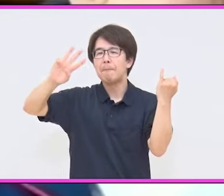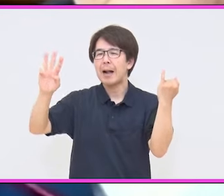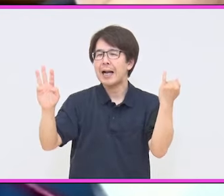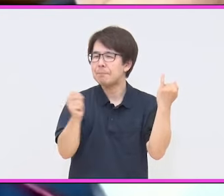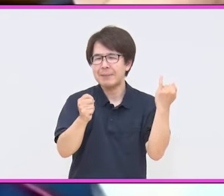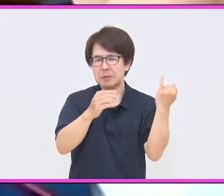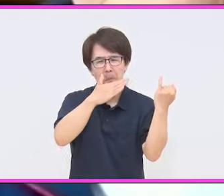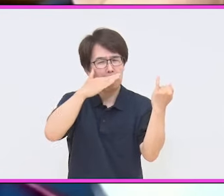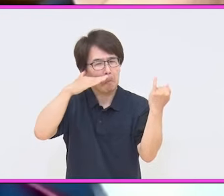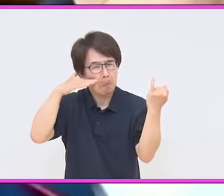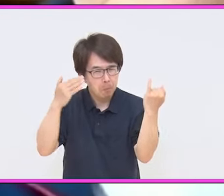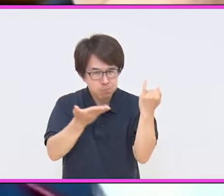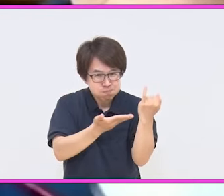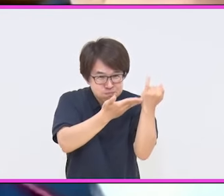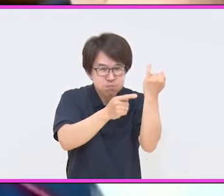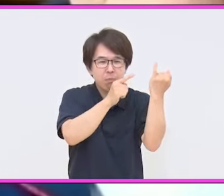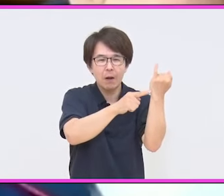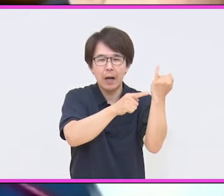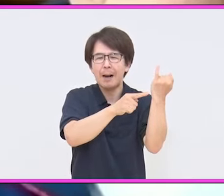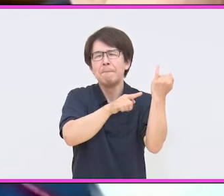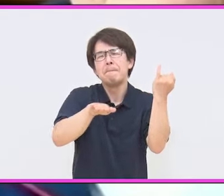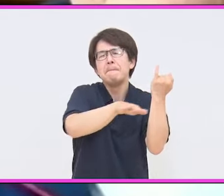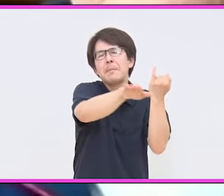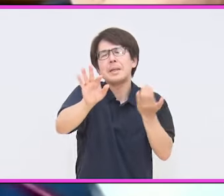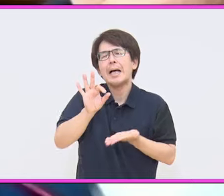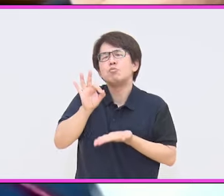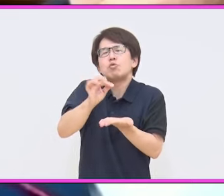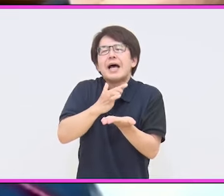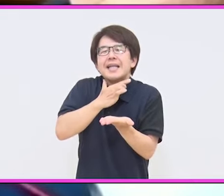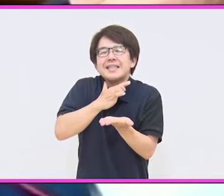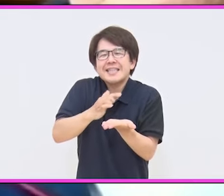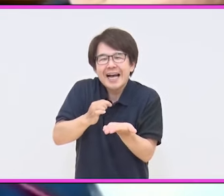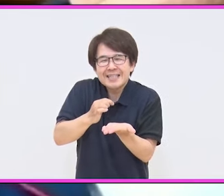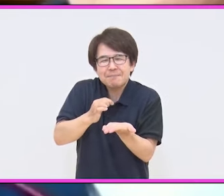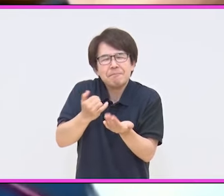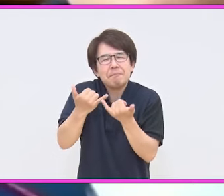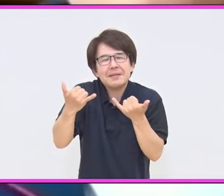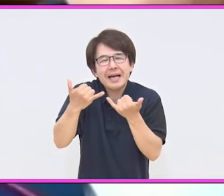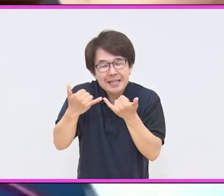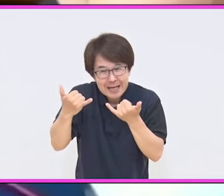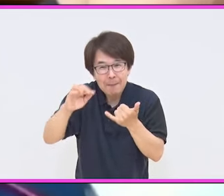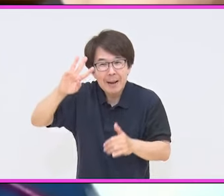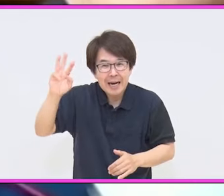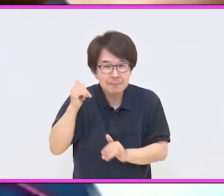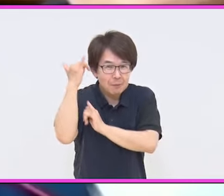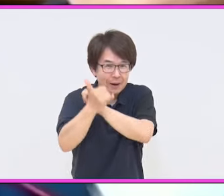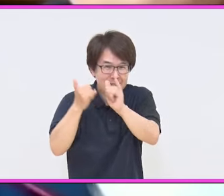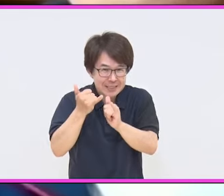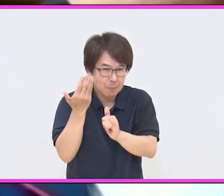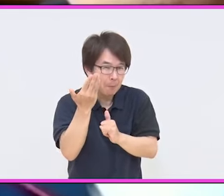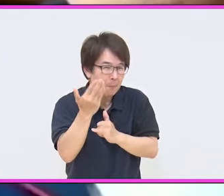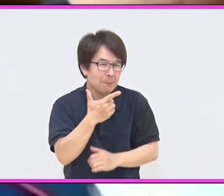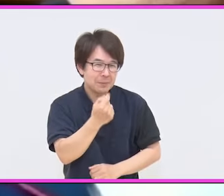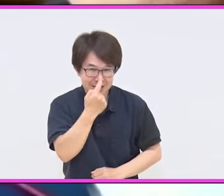レジェンドカズさんから、思わず誰かに伝えたくなるようなパラリンピックの歴史も伺いたいと思っています。